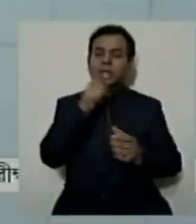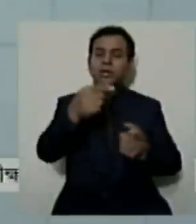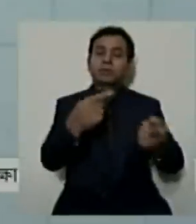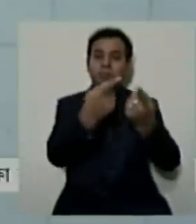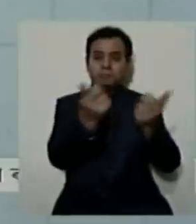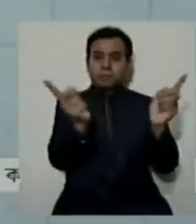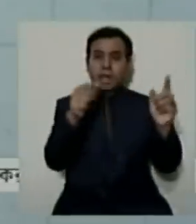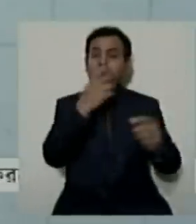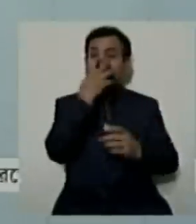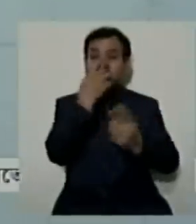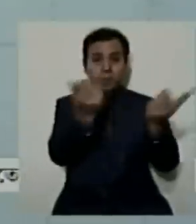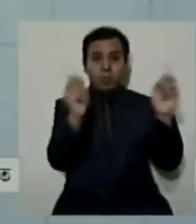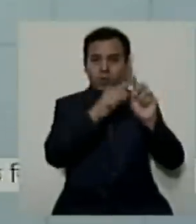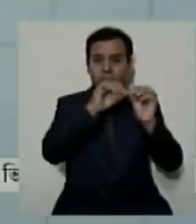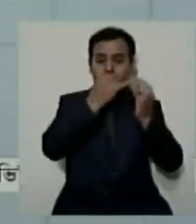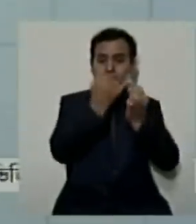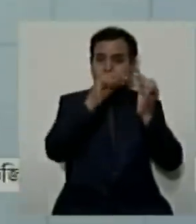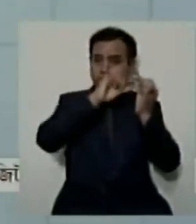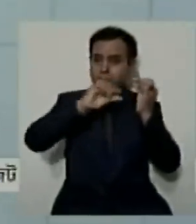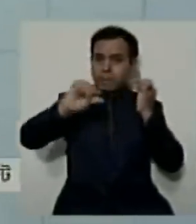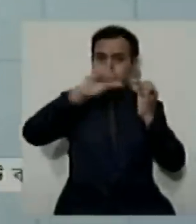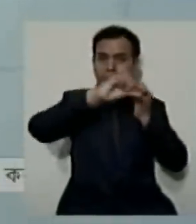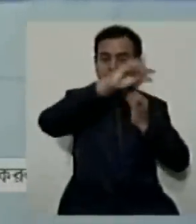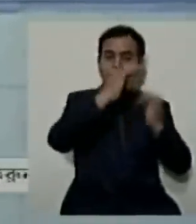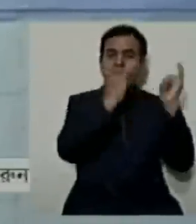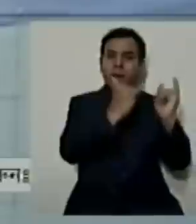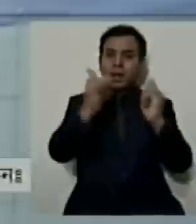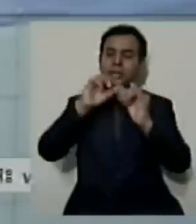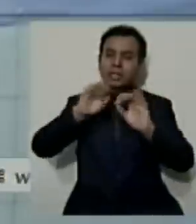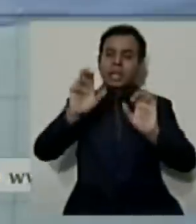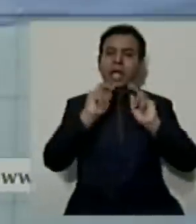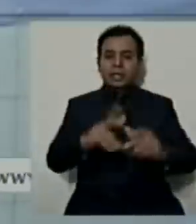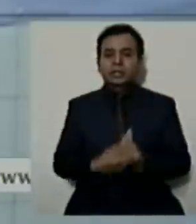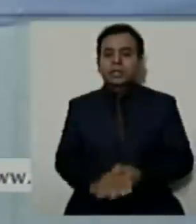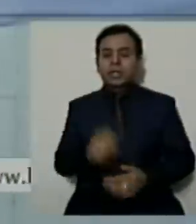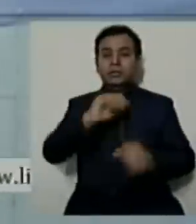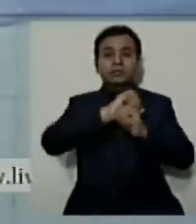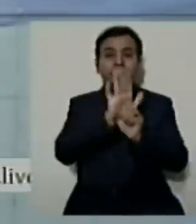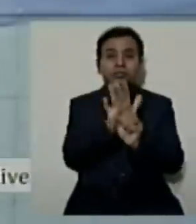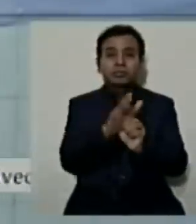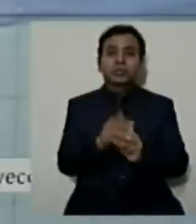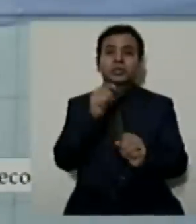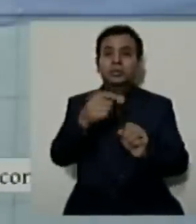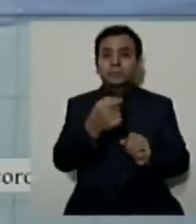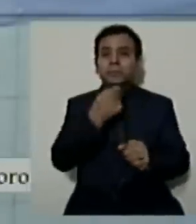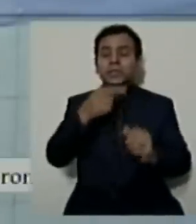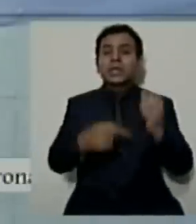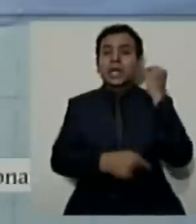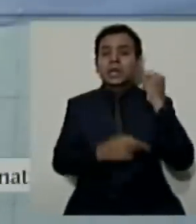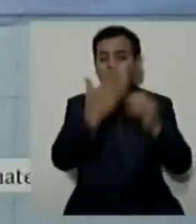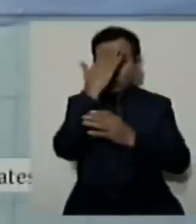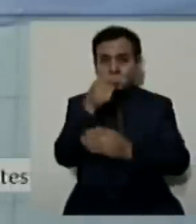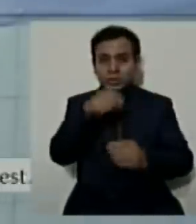আরও 3,050টি অক্সিজেন সিলিন্ডার ক্রয়ের ব্যবস্থা নেওয়া হয়েছে এবং দ্রুততম সময়ের মধ্যে এই